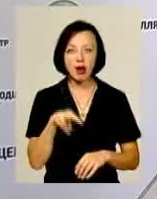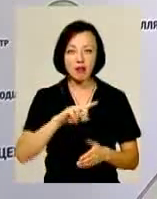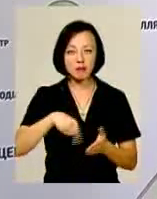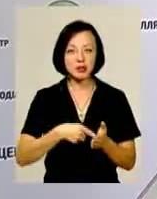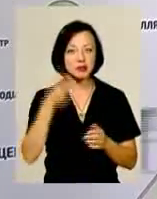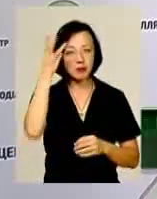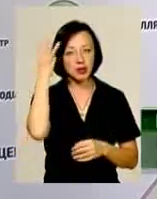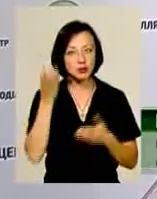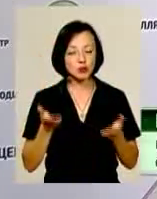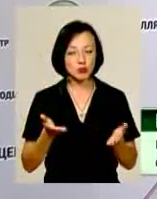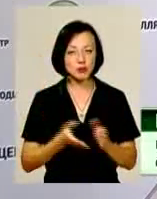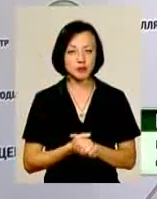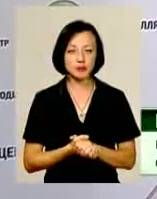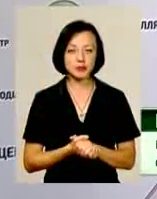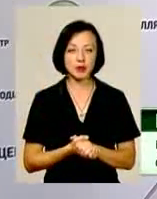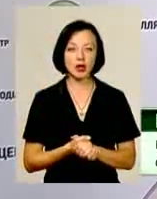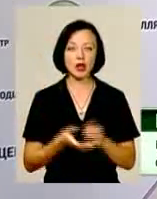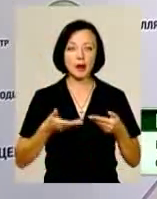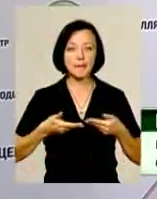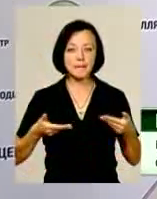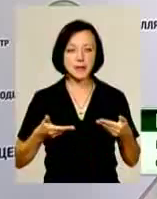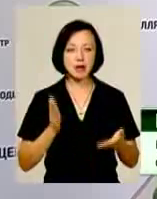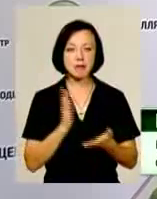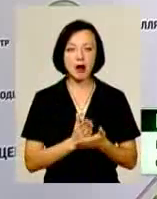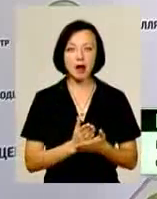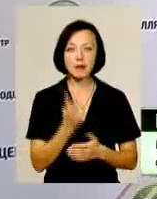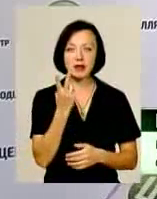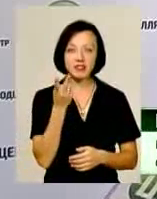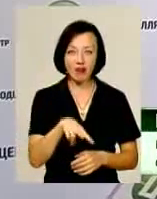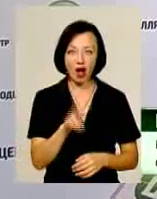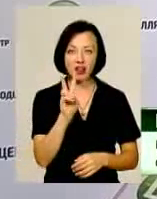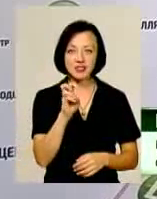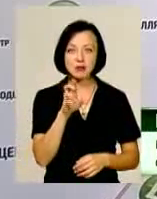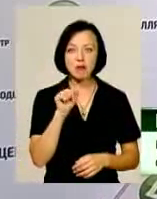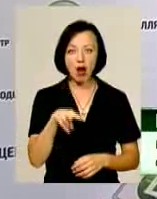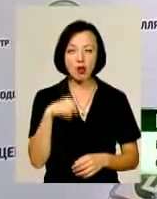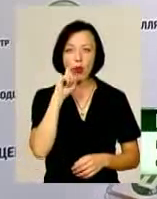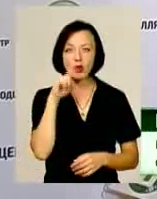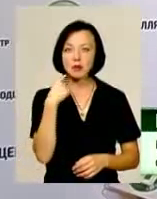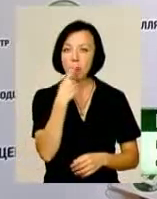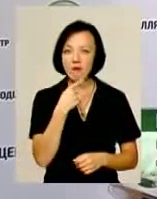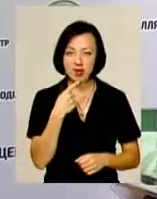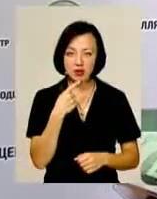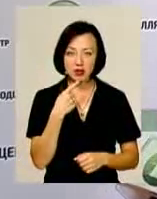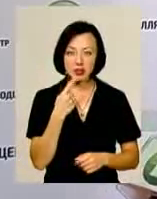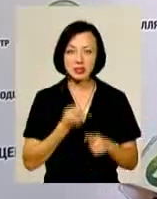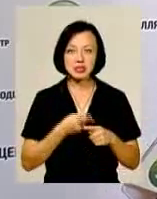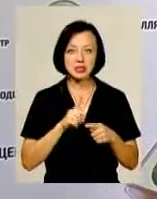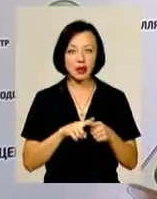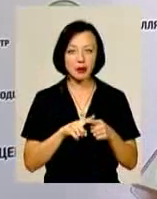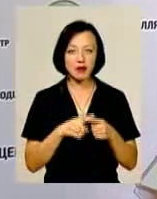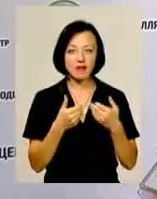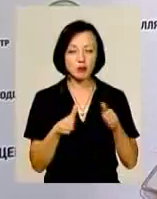Хмельницькому. Ми маємо два двохсодбальники з української мови. Це